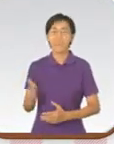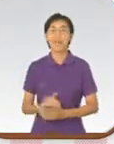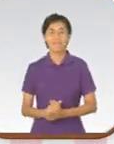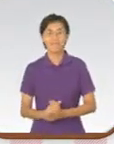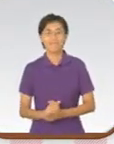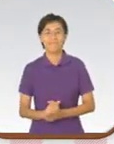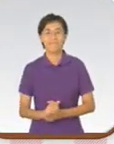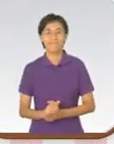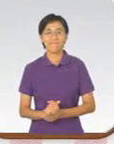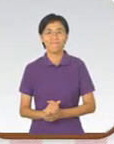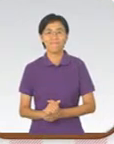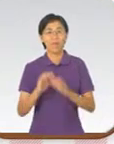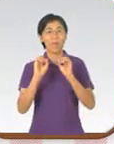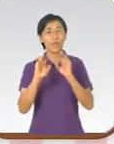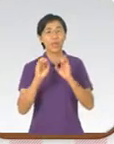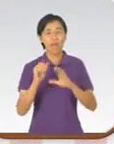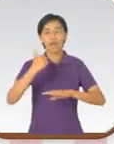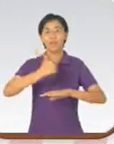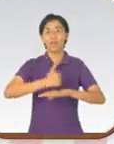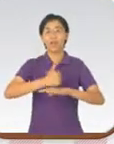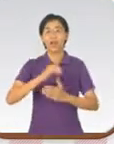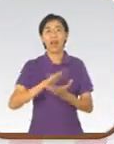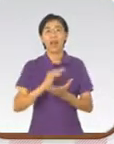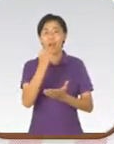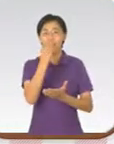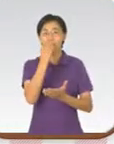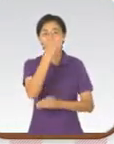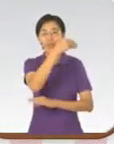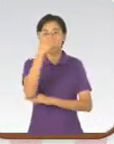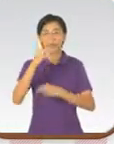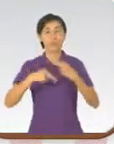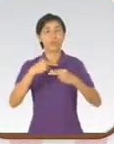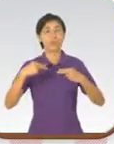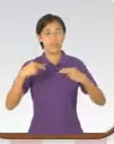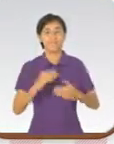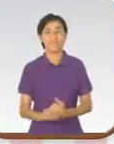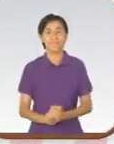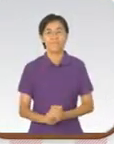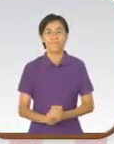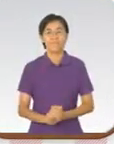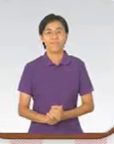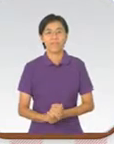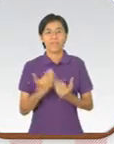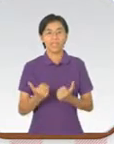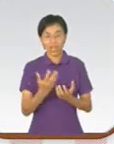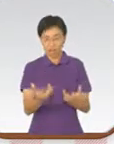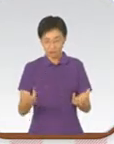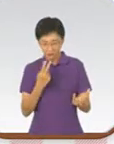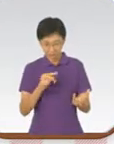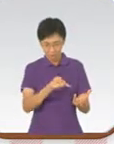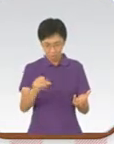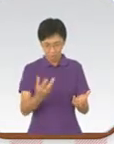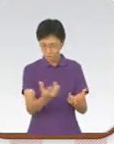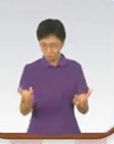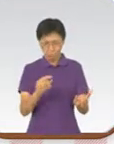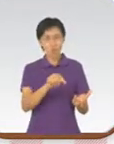ารักตกนิตนะครับผู้อำนวยการโรงเรียนการอาหารนานาชาติสวนดุสิตนะครับแล้วตอนนี้เบื้องหน้าของเรานี่วัตถุดิบเต็มไปหมดเลย